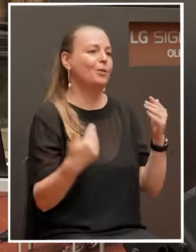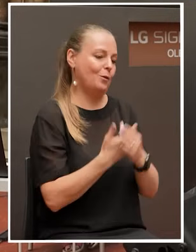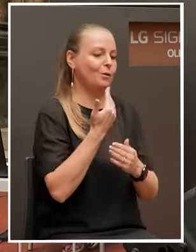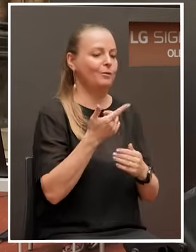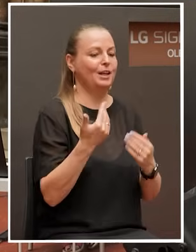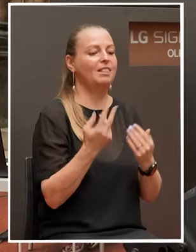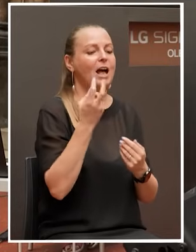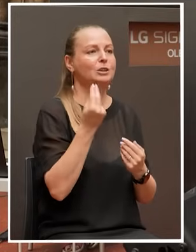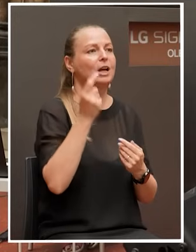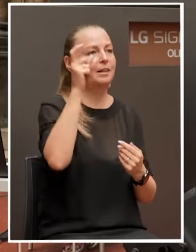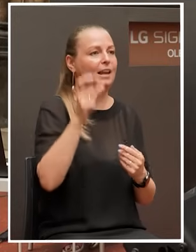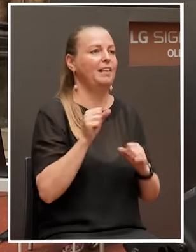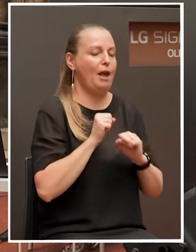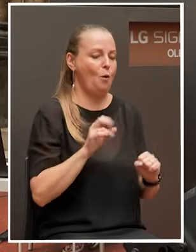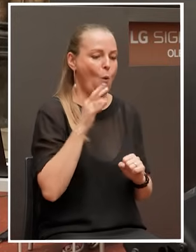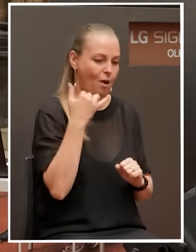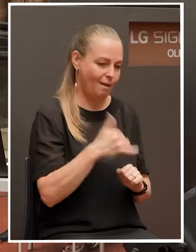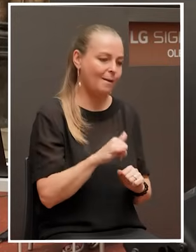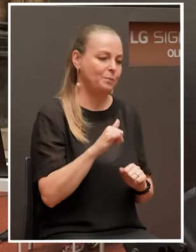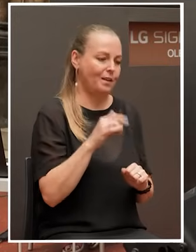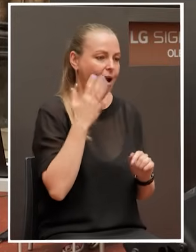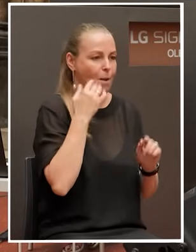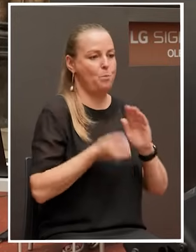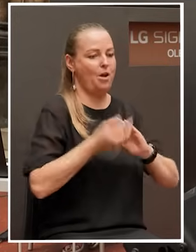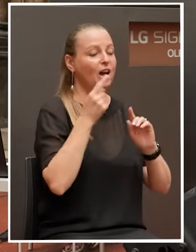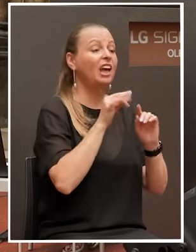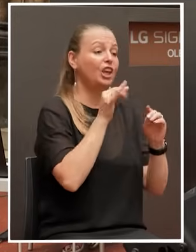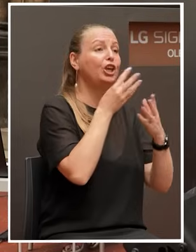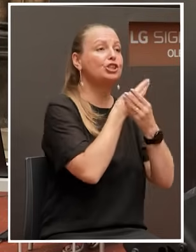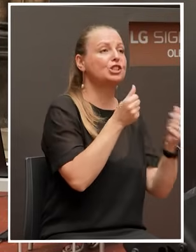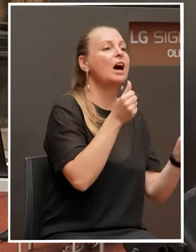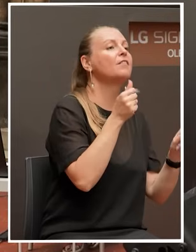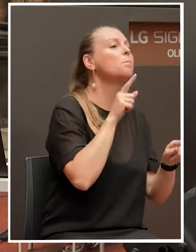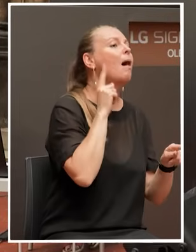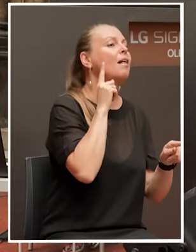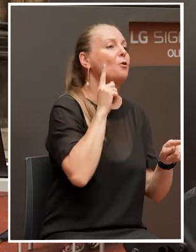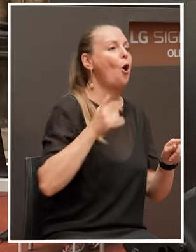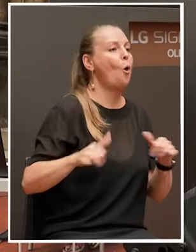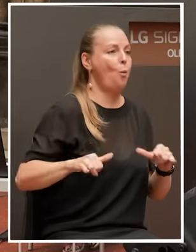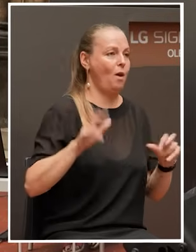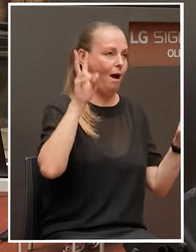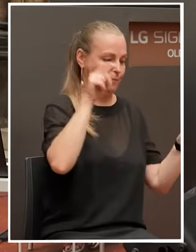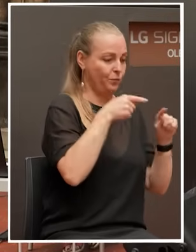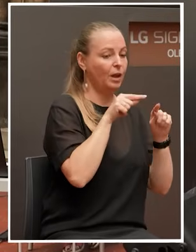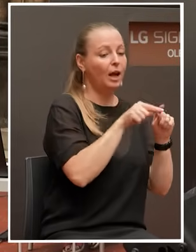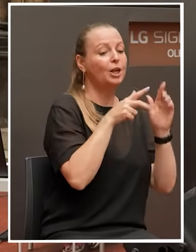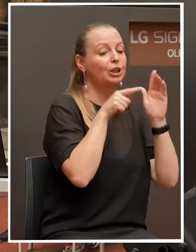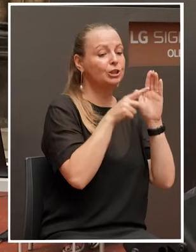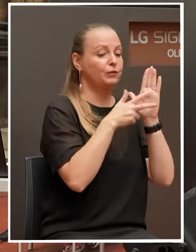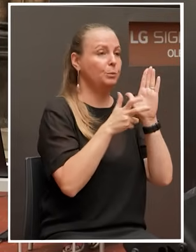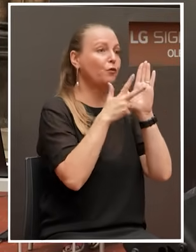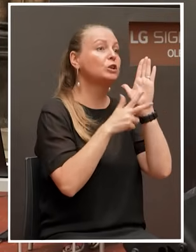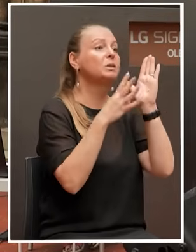национального героя художественного и исчезновении молодого хулигана, это 1889 год,